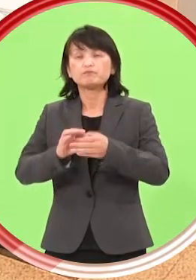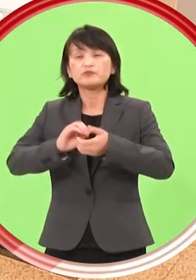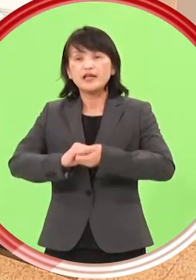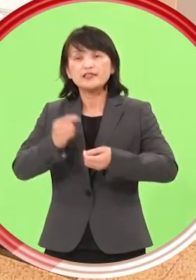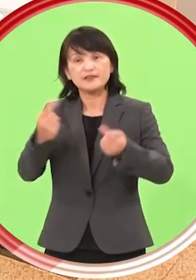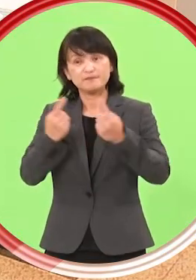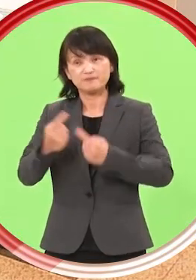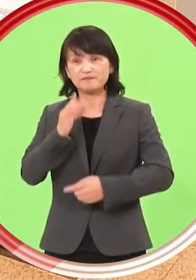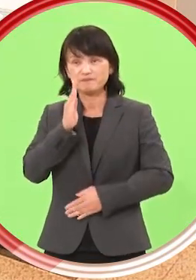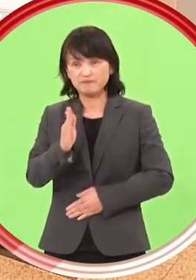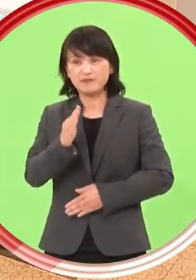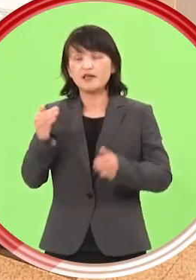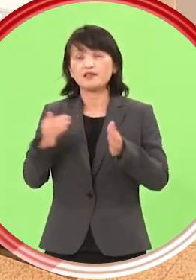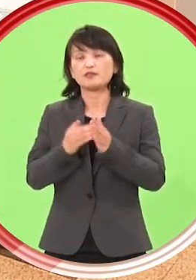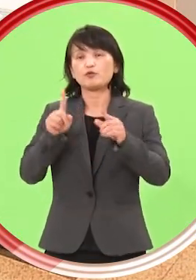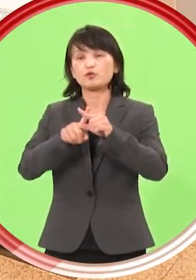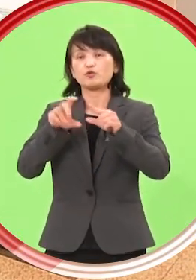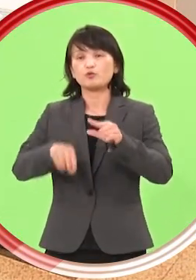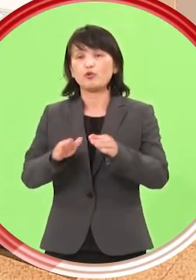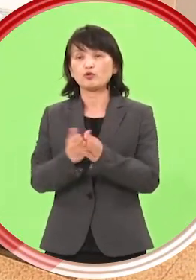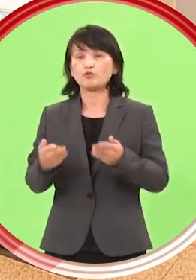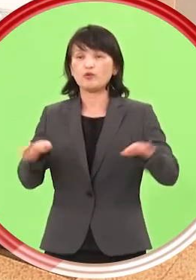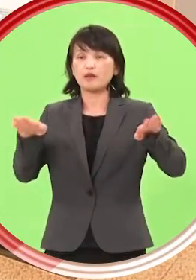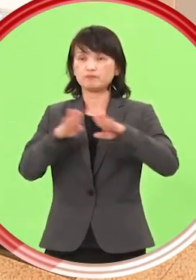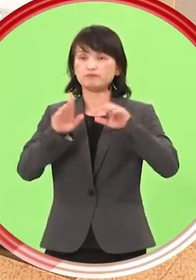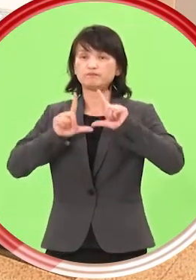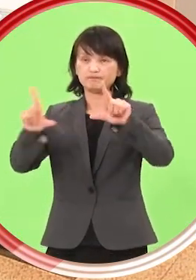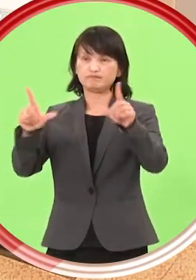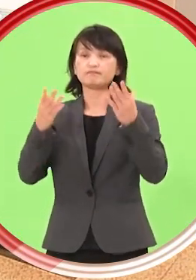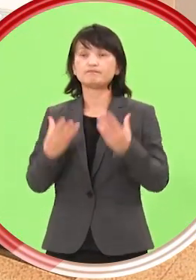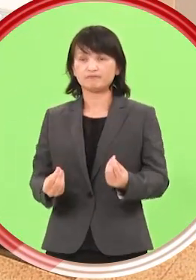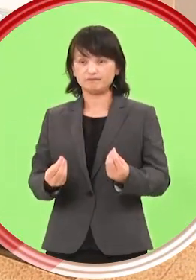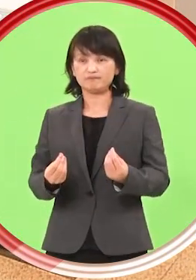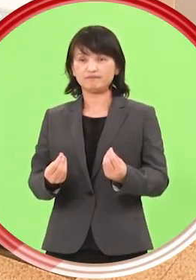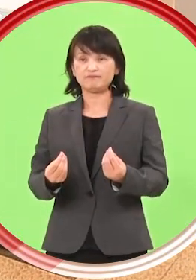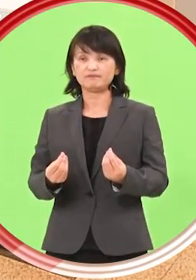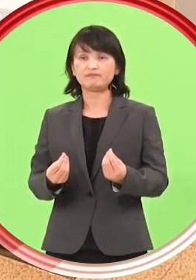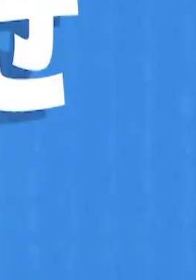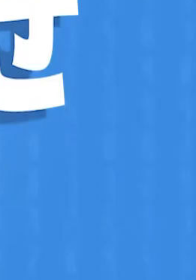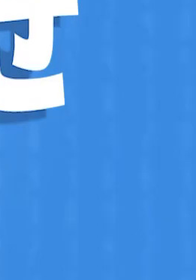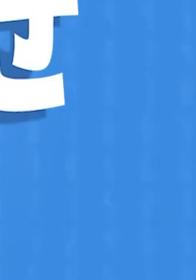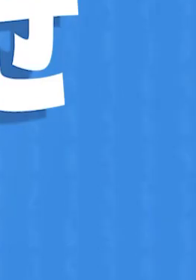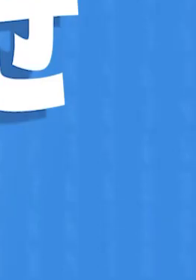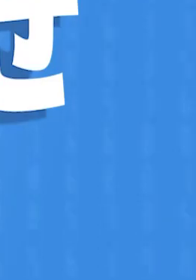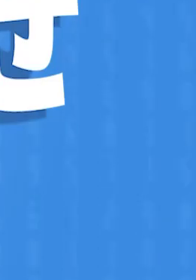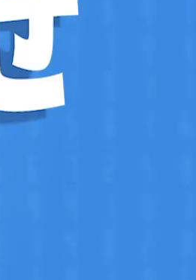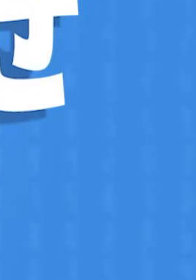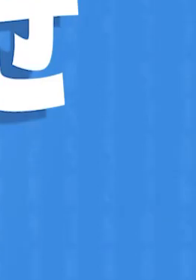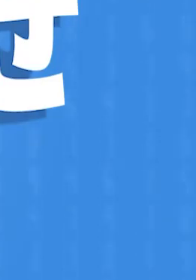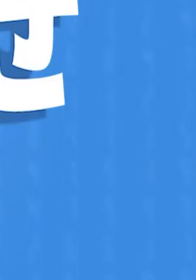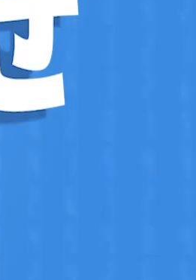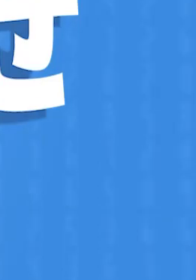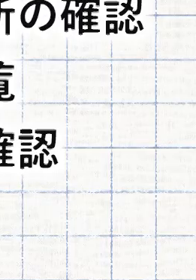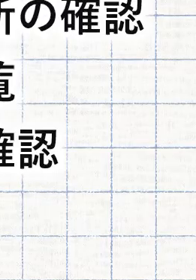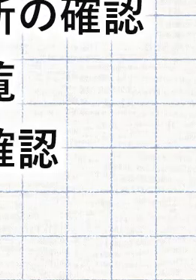足を運んでみてください。以上、広島市立中央図書館からお伝えしました。